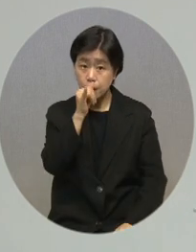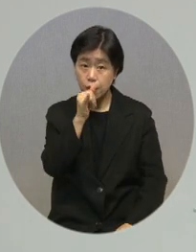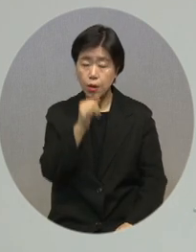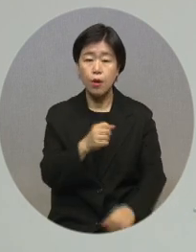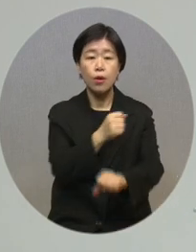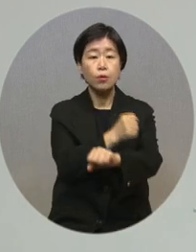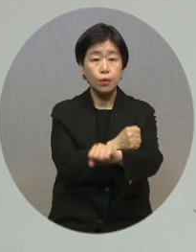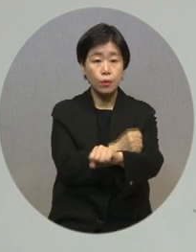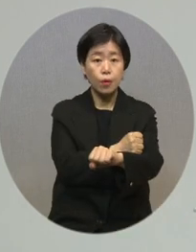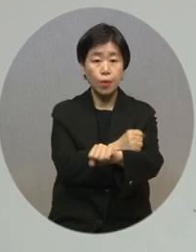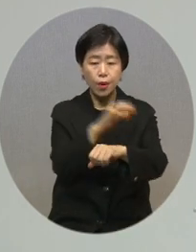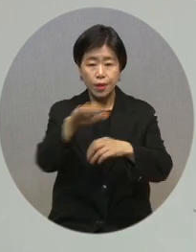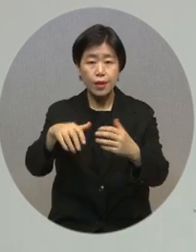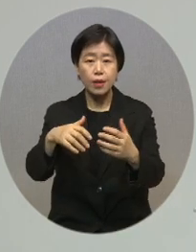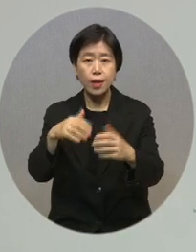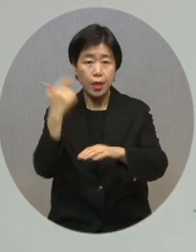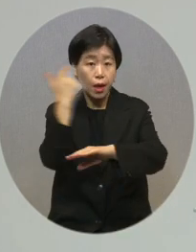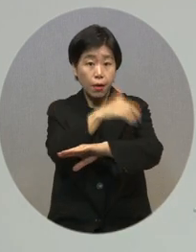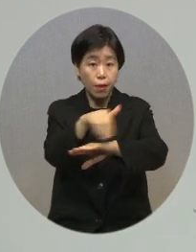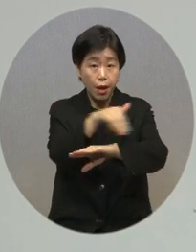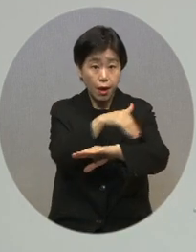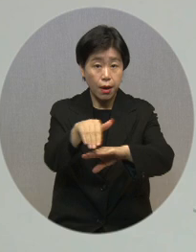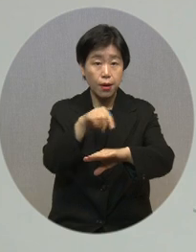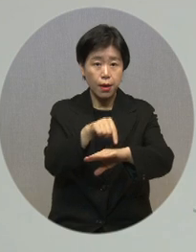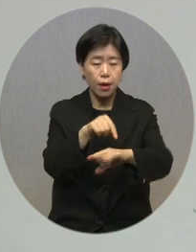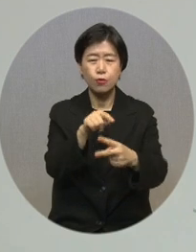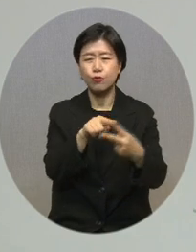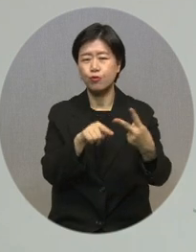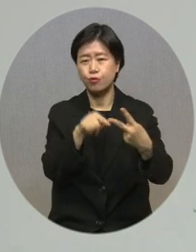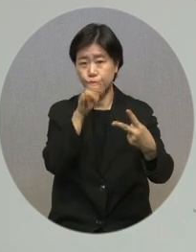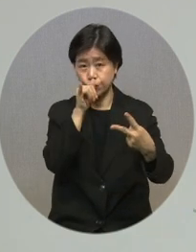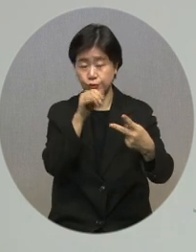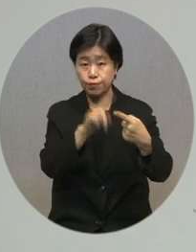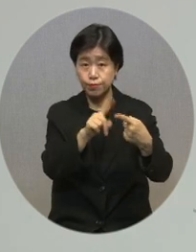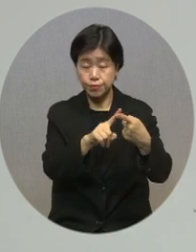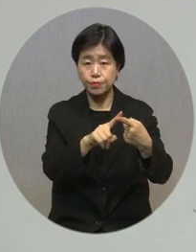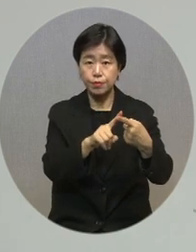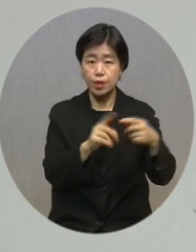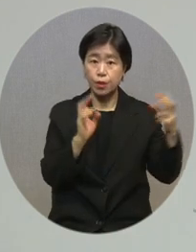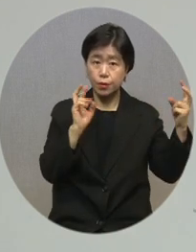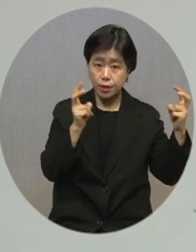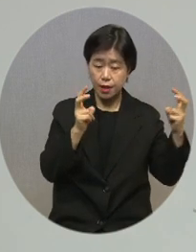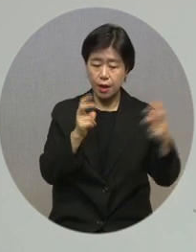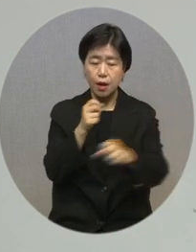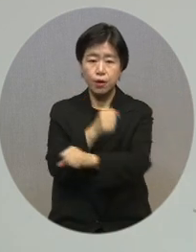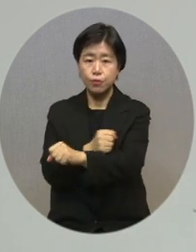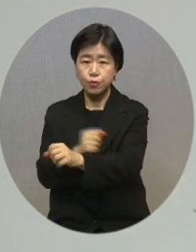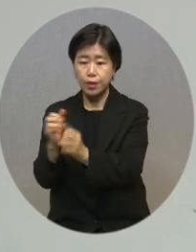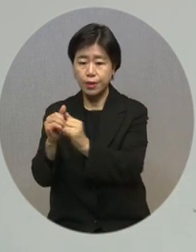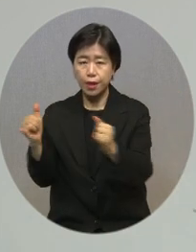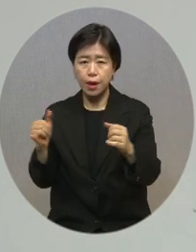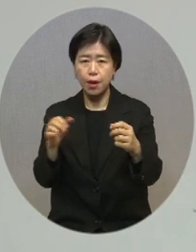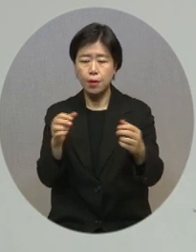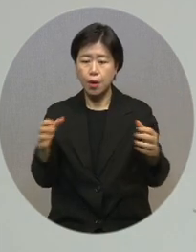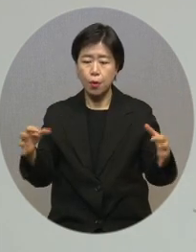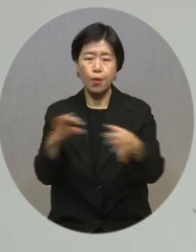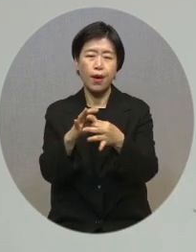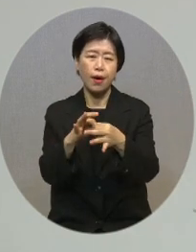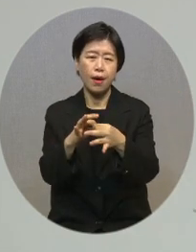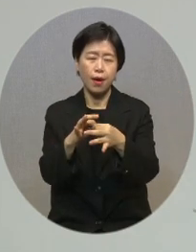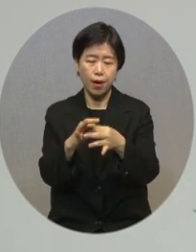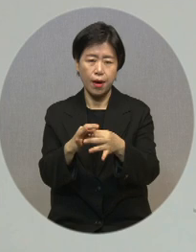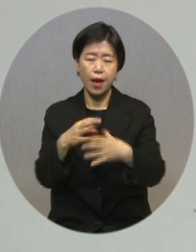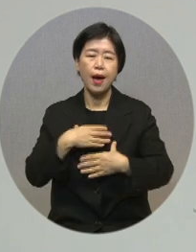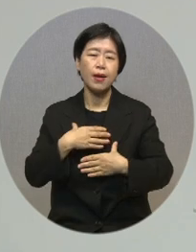두 가지 방향으로 추진됐습니다. 하나는 노사 법치를 확립해서 노사관계를 안정시키는 것이고요.